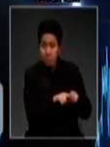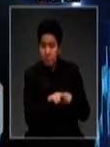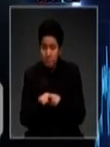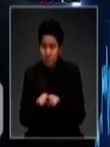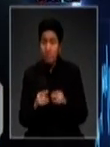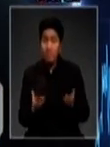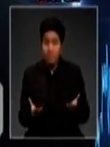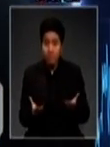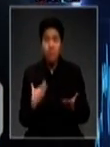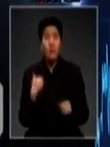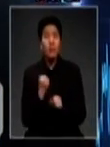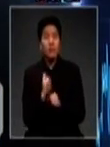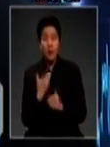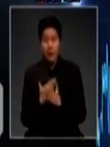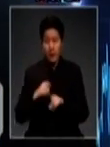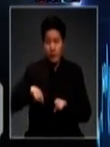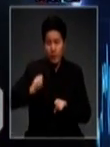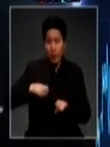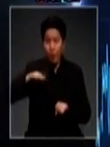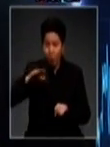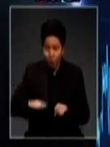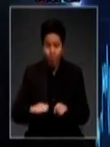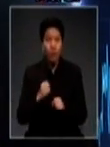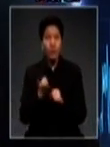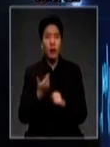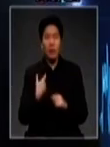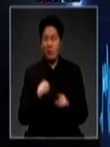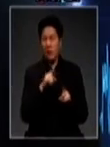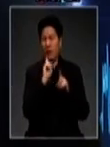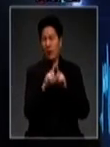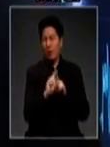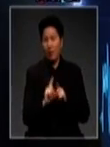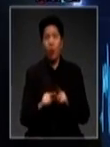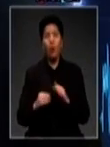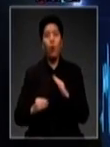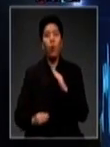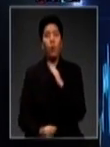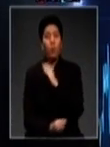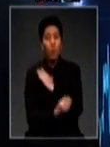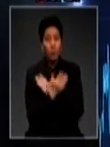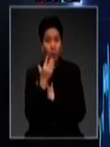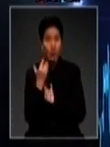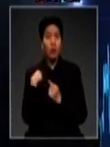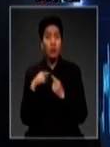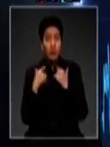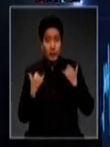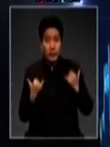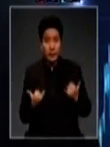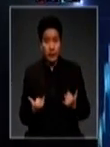จะร่วมกันลดค่าใช้จ่ายนะครับเพราะนั้นหลายต่อหลายอย่างเนี่ยก็เป็นโอกาสทั้งสิ้นและผมคิดว่าภาย